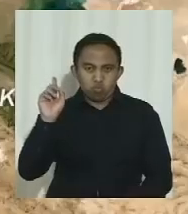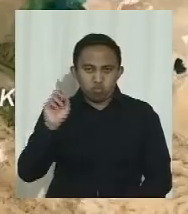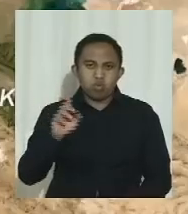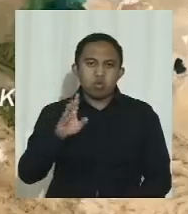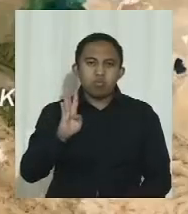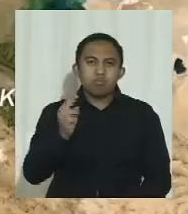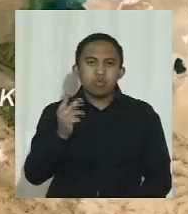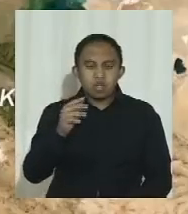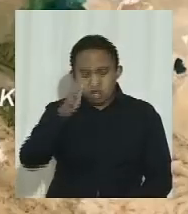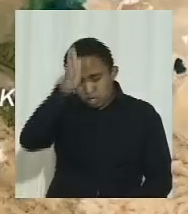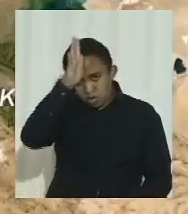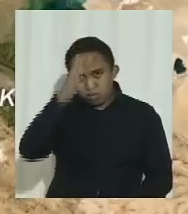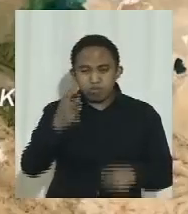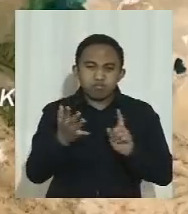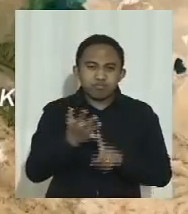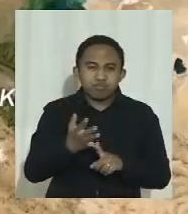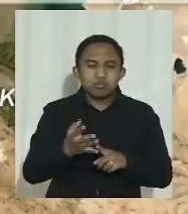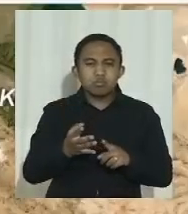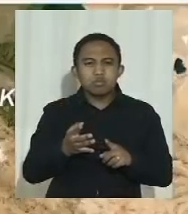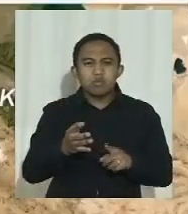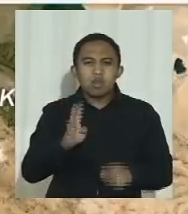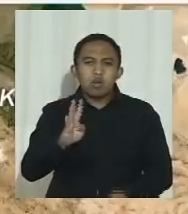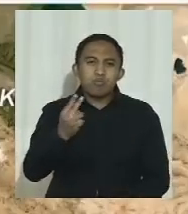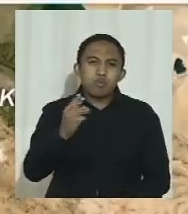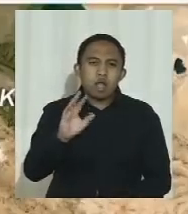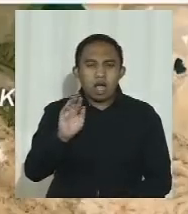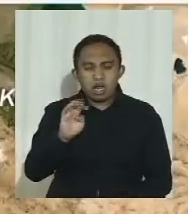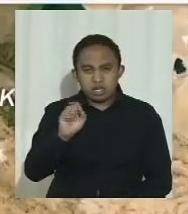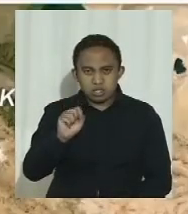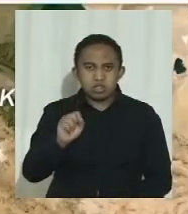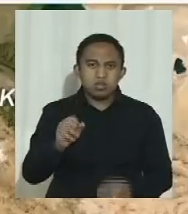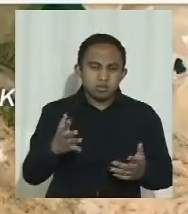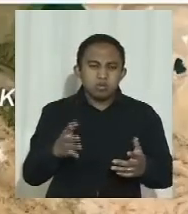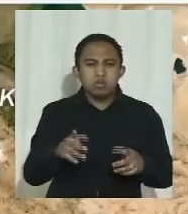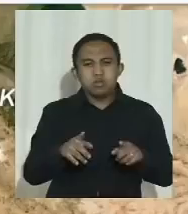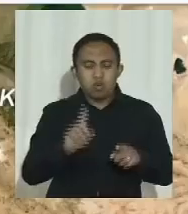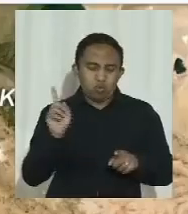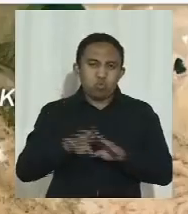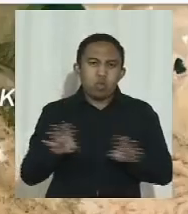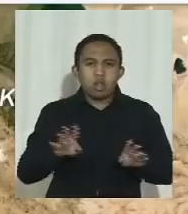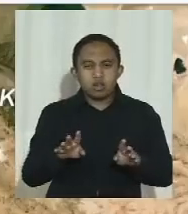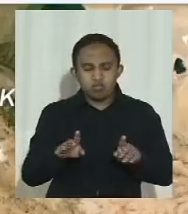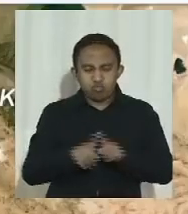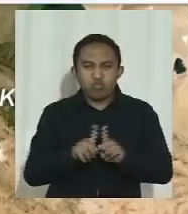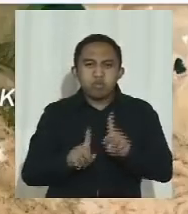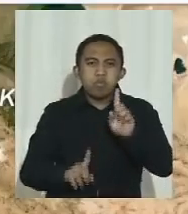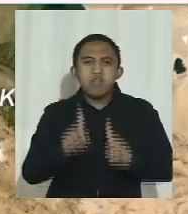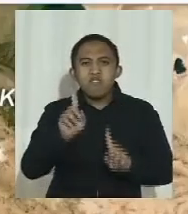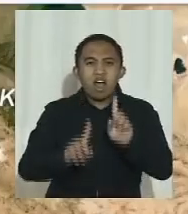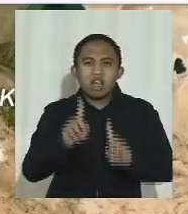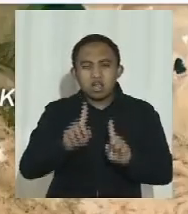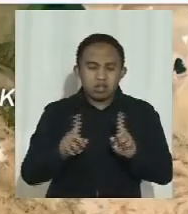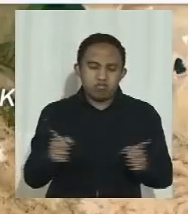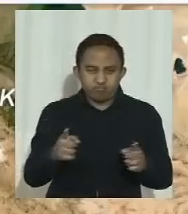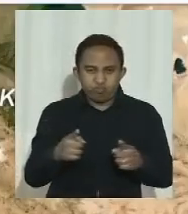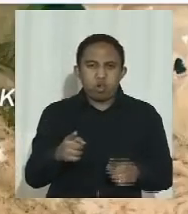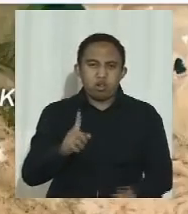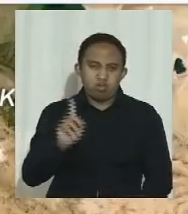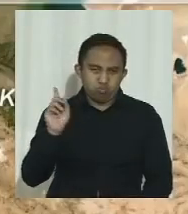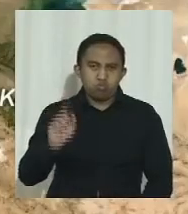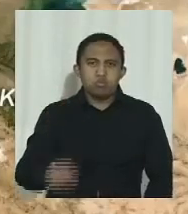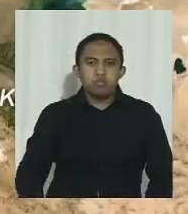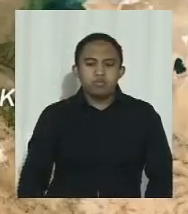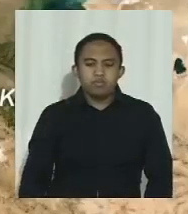Budapest, Rome, Amsterdam, Bucarest ary Saint-Pétersbourg no voafidy amin'izany andray ny lalao